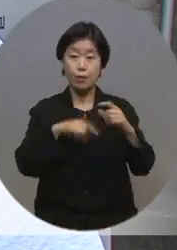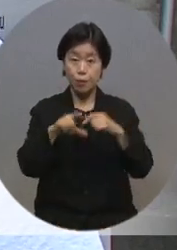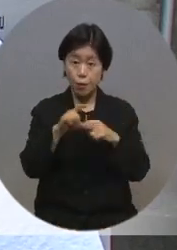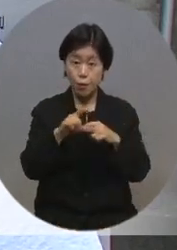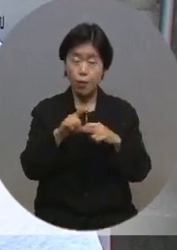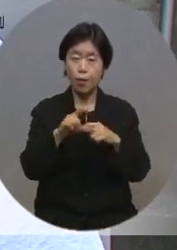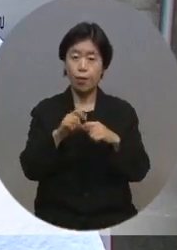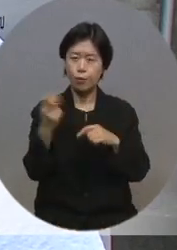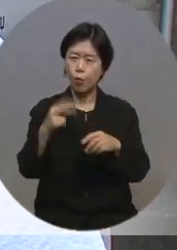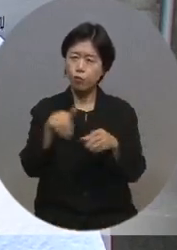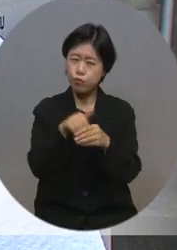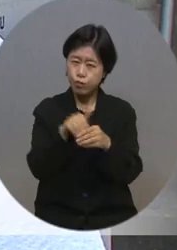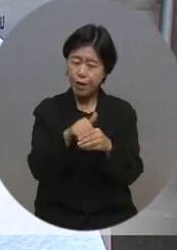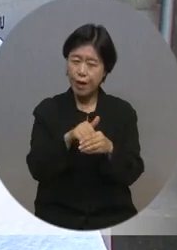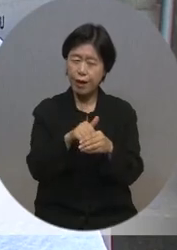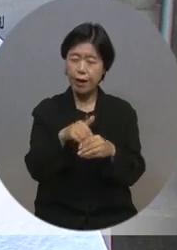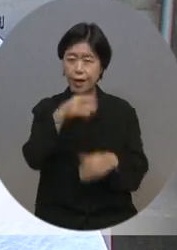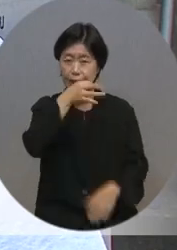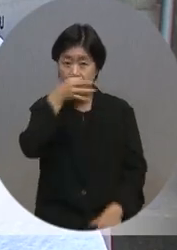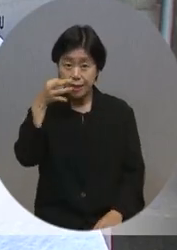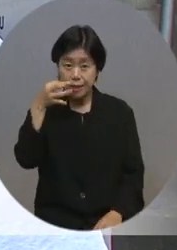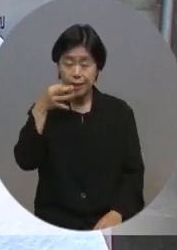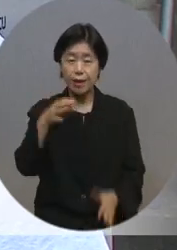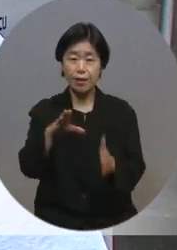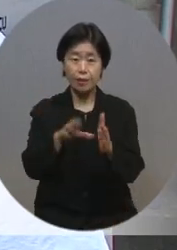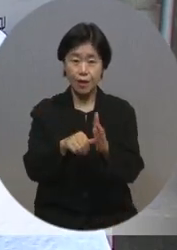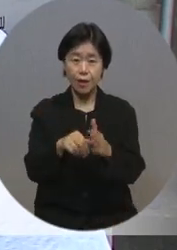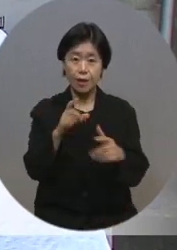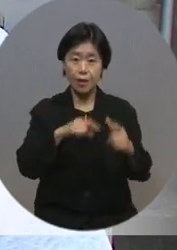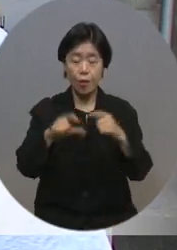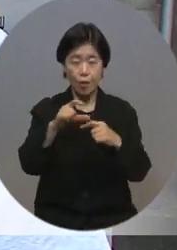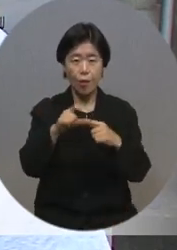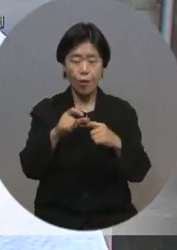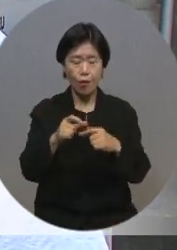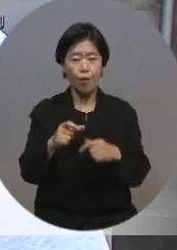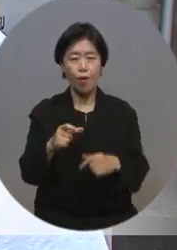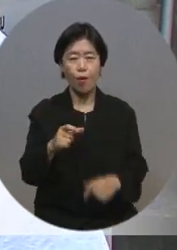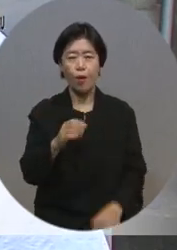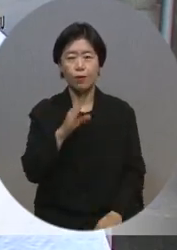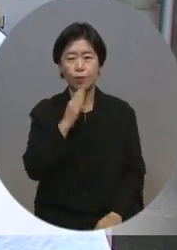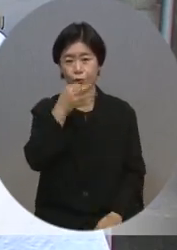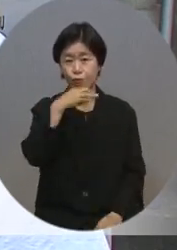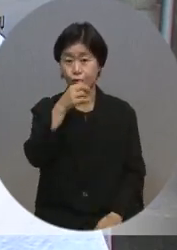삶이나 아니면 문화를 즐기는 부분에 있어서의 큰 확대가 되지